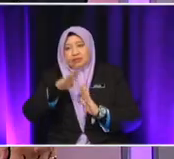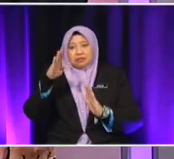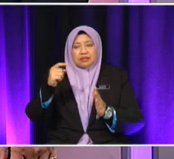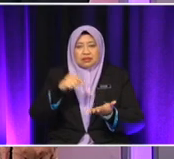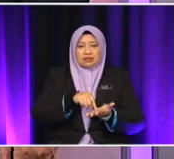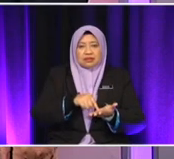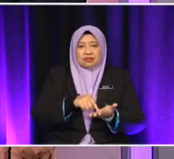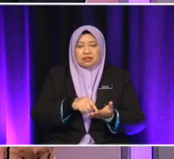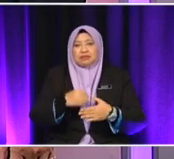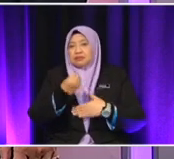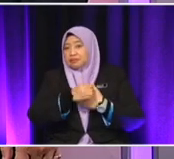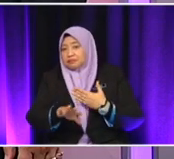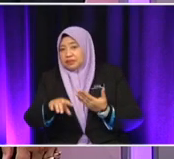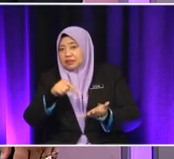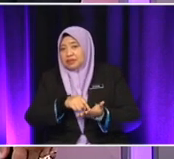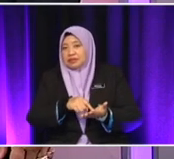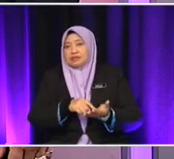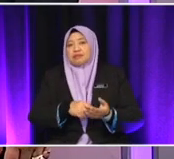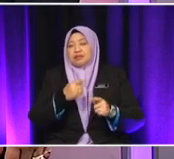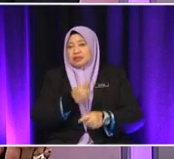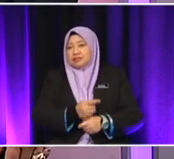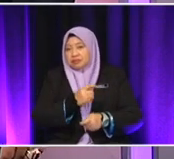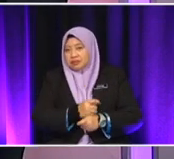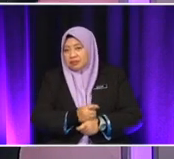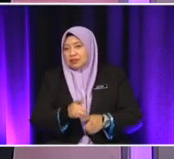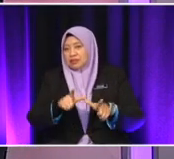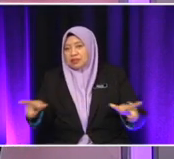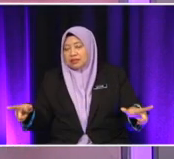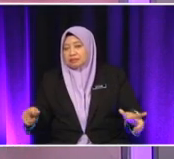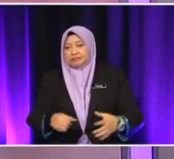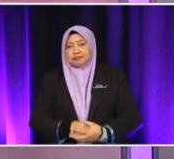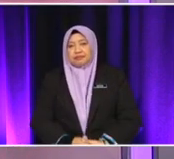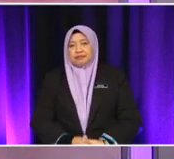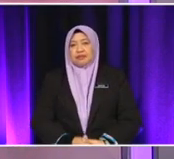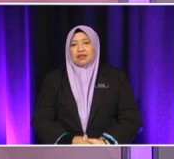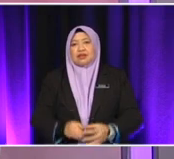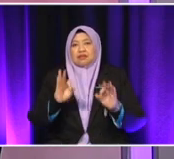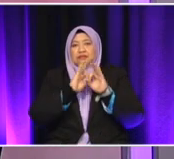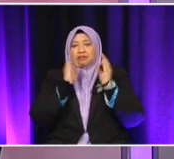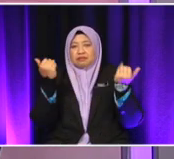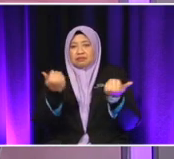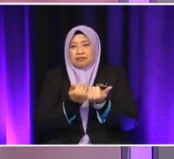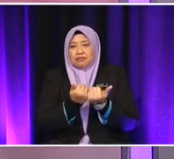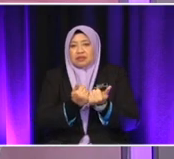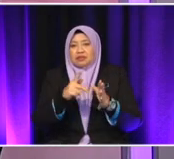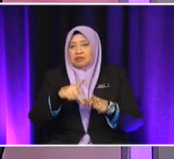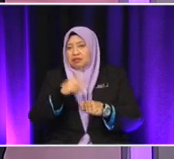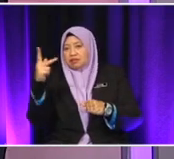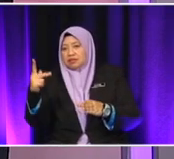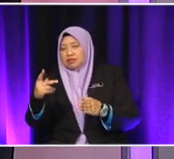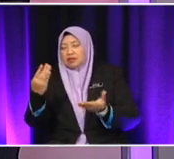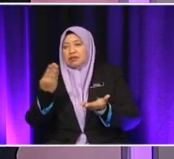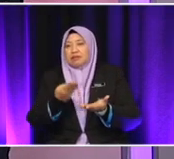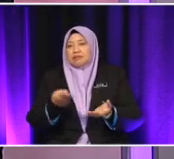dengan penentu penentu lain oke sebelumnya mengeluarkan barang berdasarkan harga